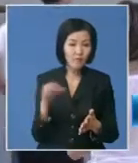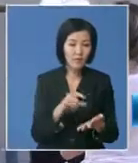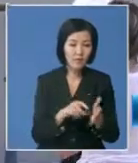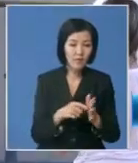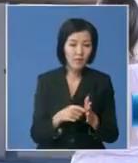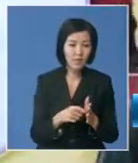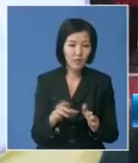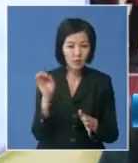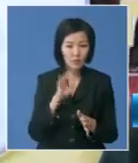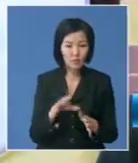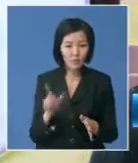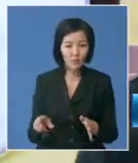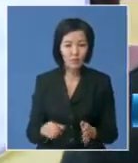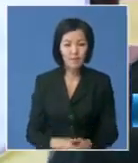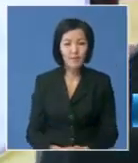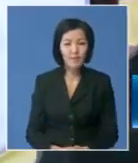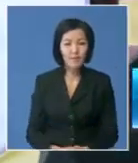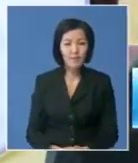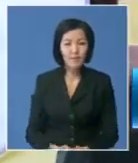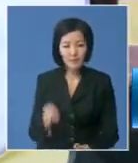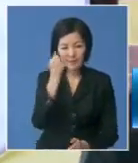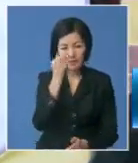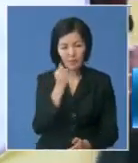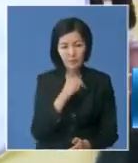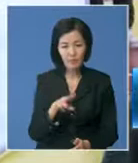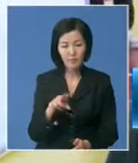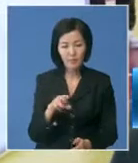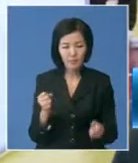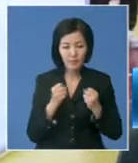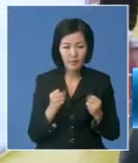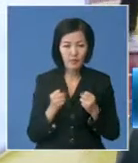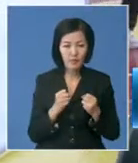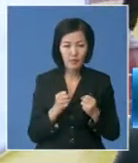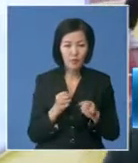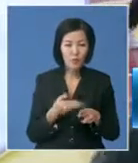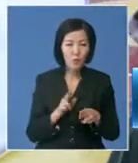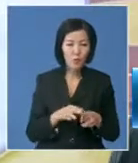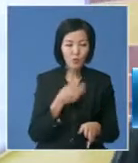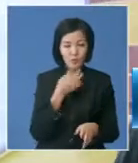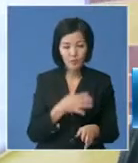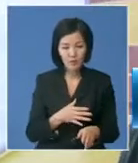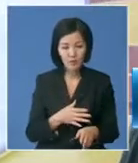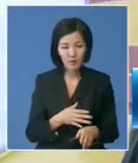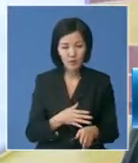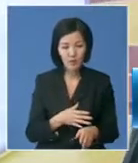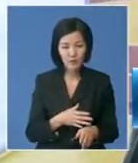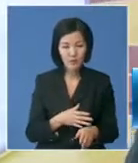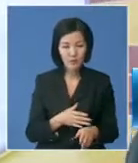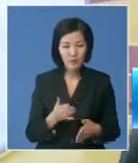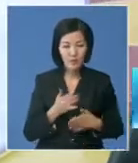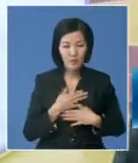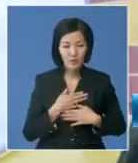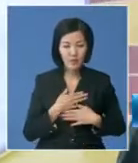и сам чемпион спасибо или вербену нам очень сегодняшний игра очень понравилась мы